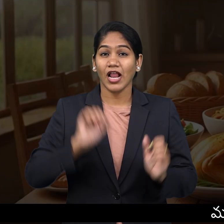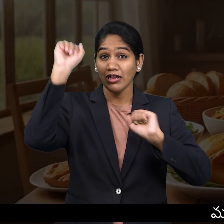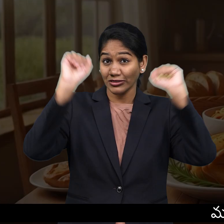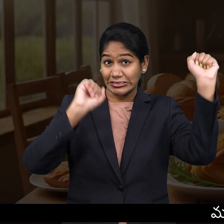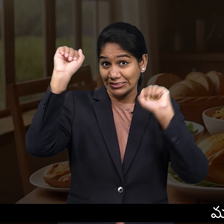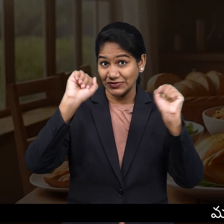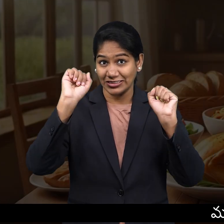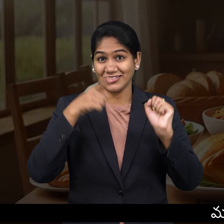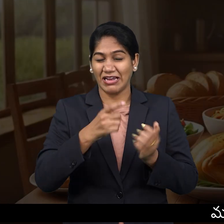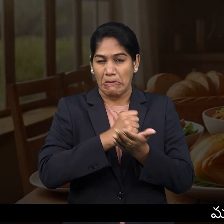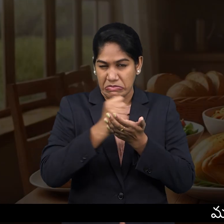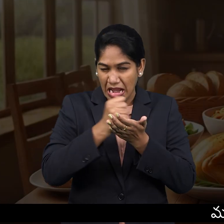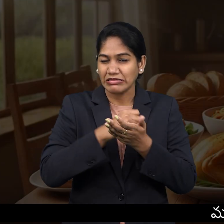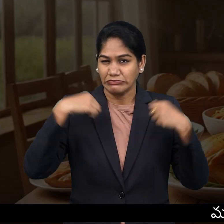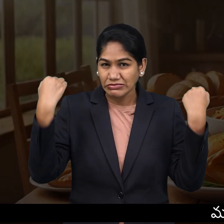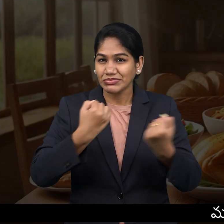మరో కార్యాచరణ.